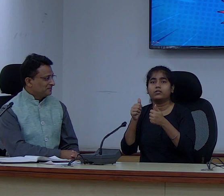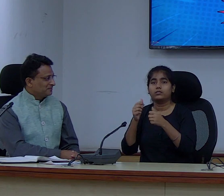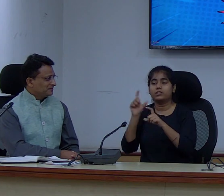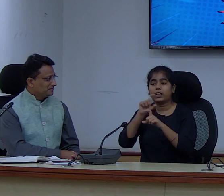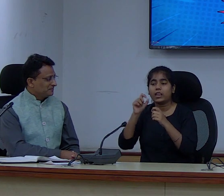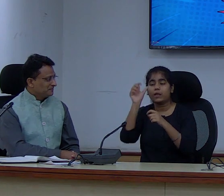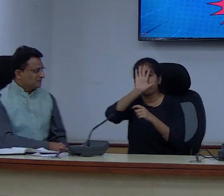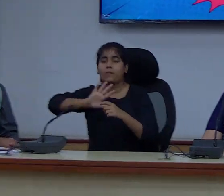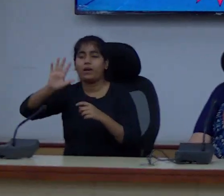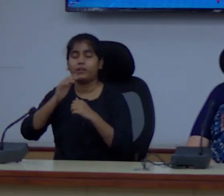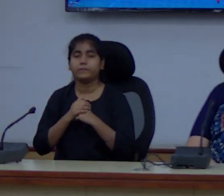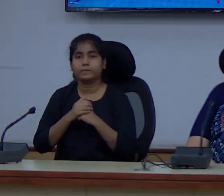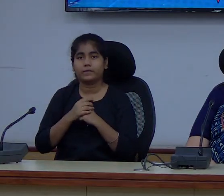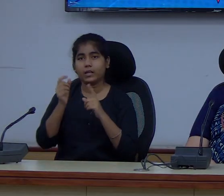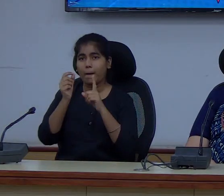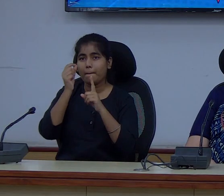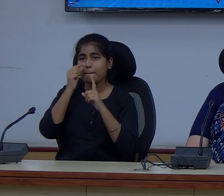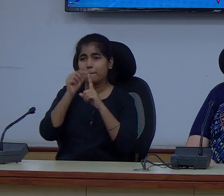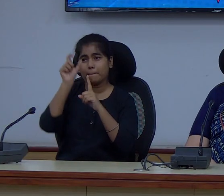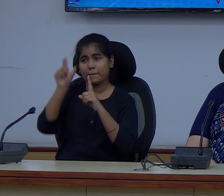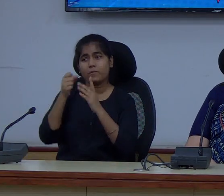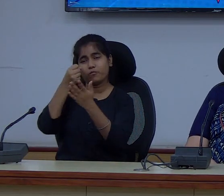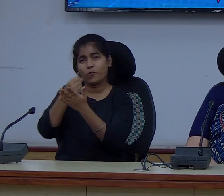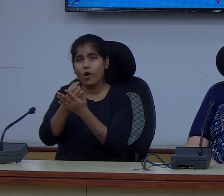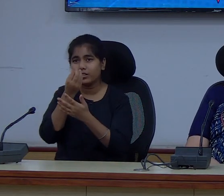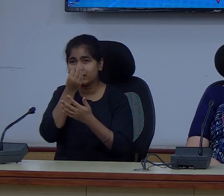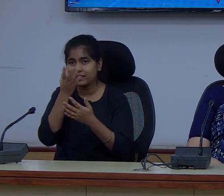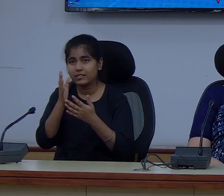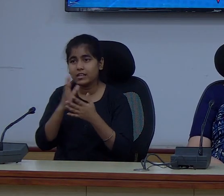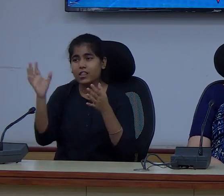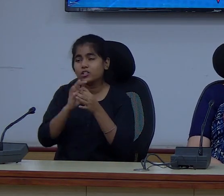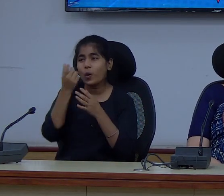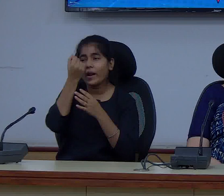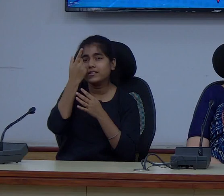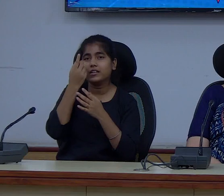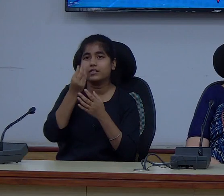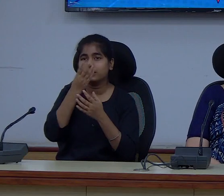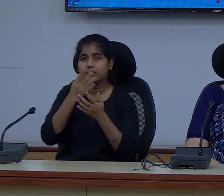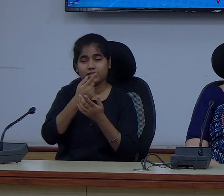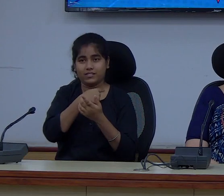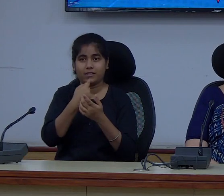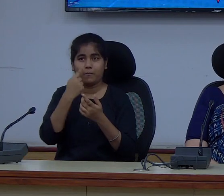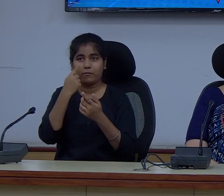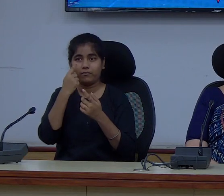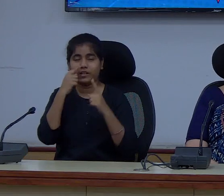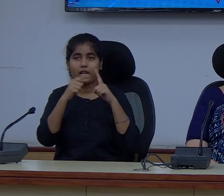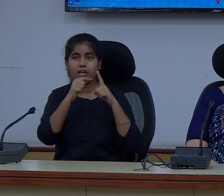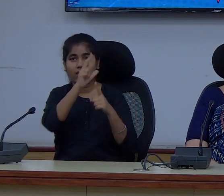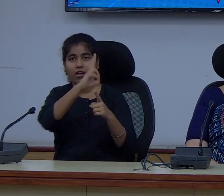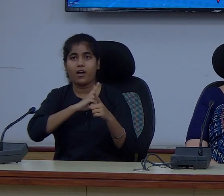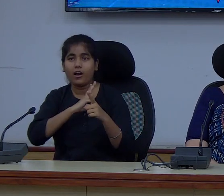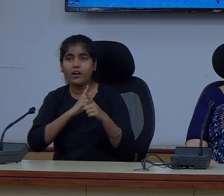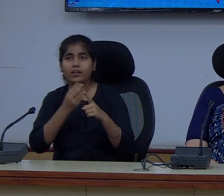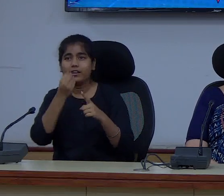किस तरीके से पहुँच सकते हैं सुगम्य भारत और स्वच्छ भारत की तस्वीर को देखते हुए. देखिए, प्रिया तक पहुँचना बहुत सरल